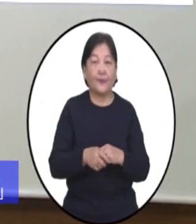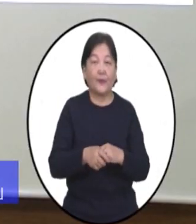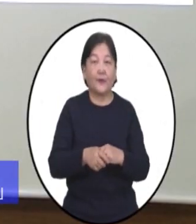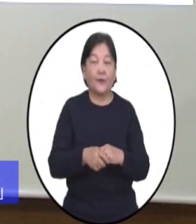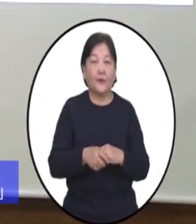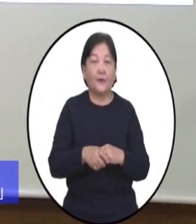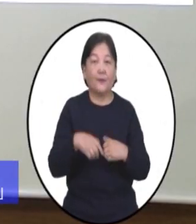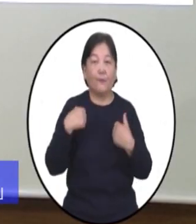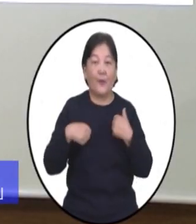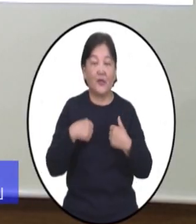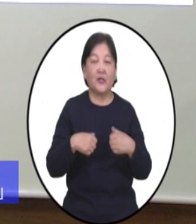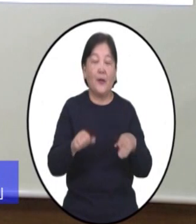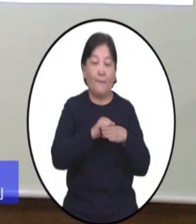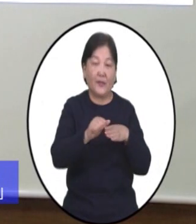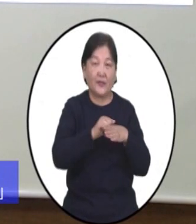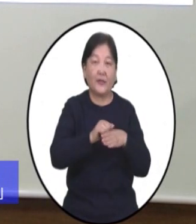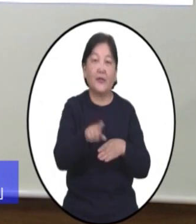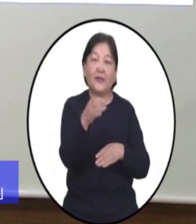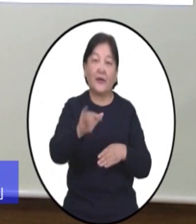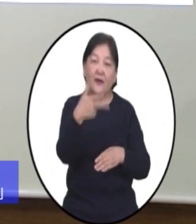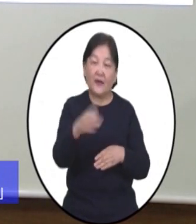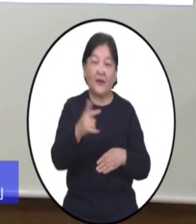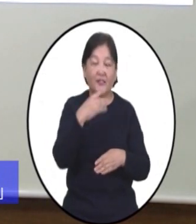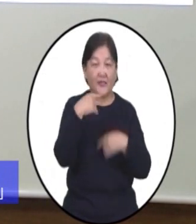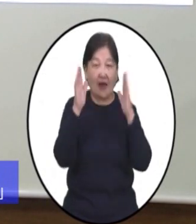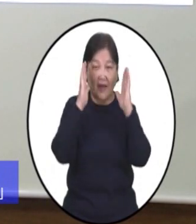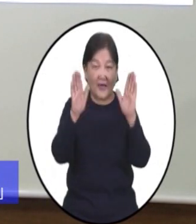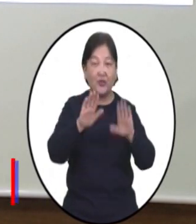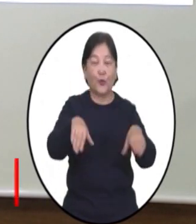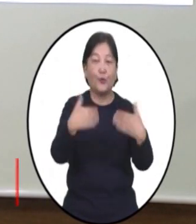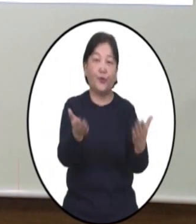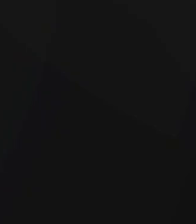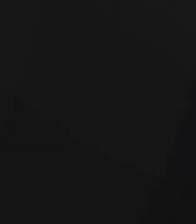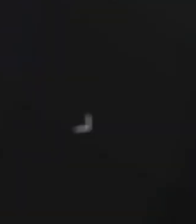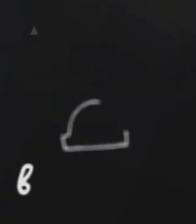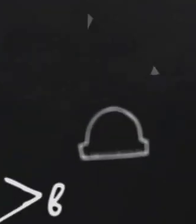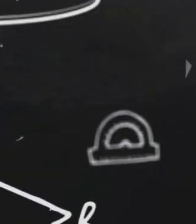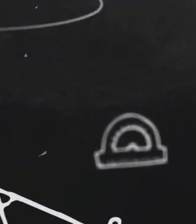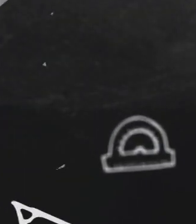дугаар бодлогыг та бүхэнд баттгал хийгээрэй гэж өгч байна. Ингээ анхаарал тавьсан хүмүүстээ баярлалаа.